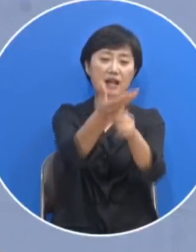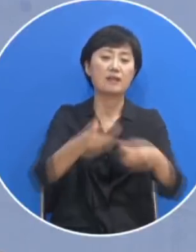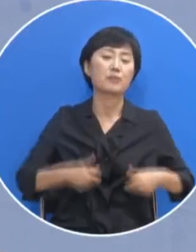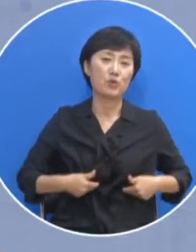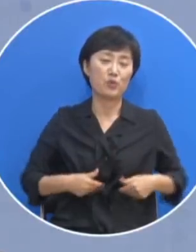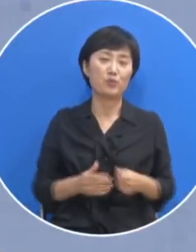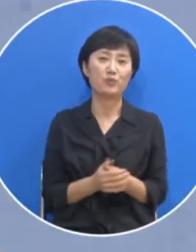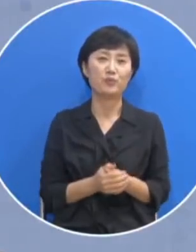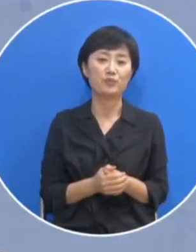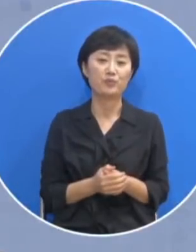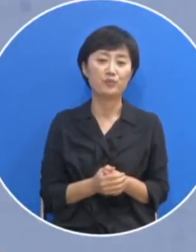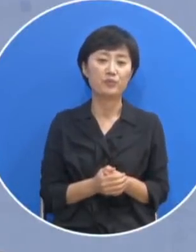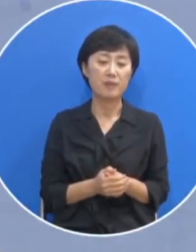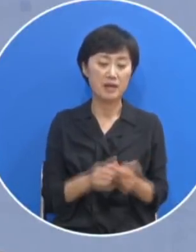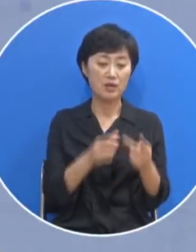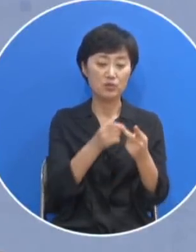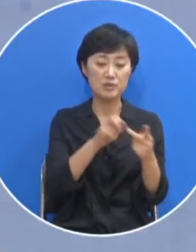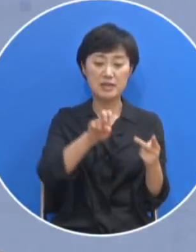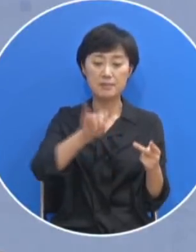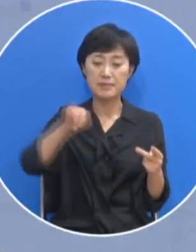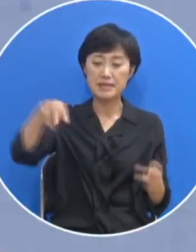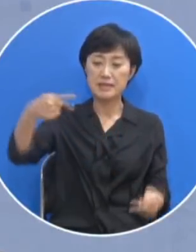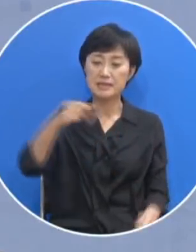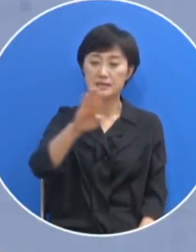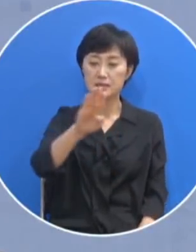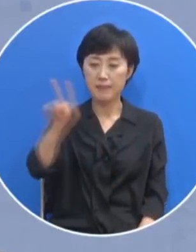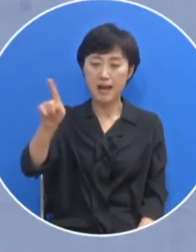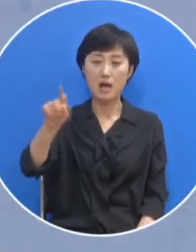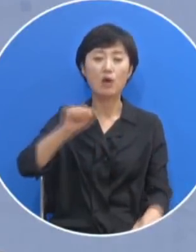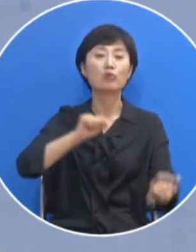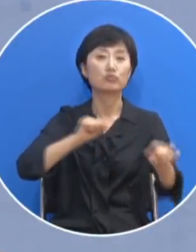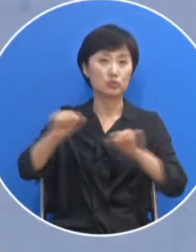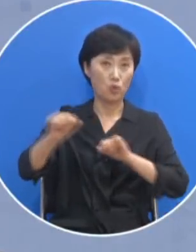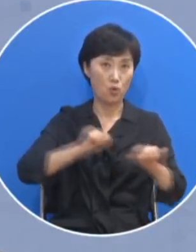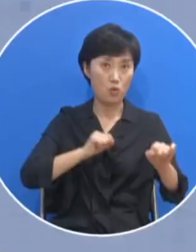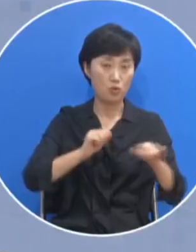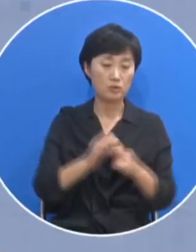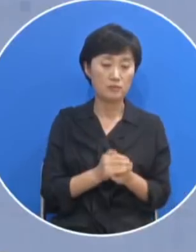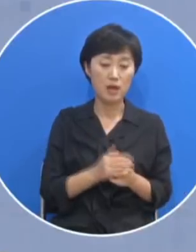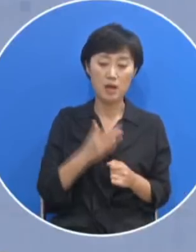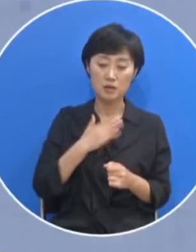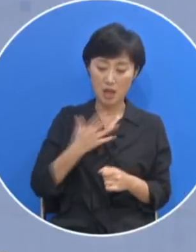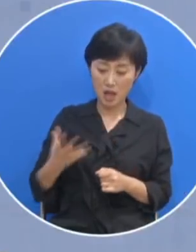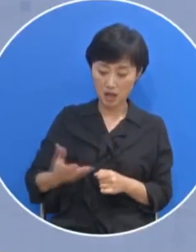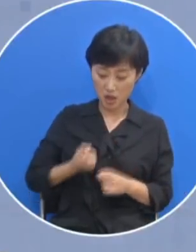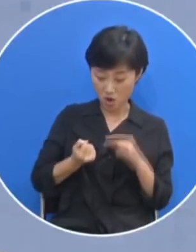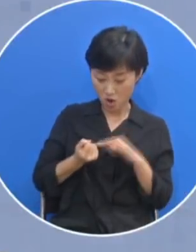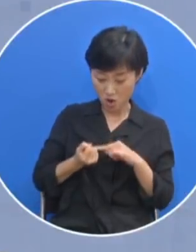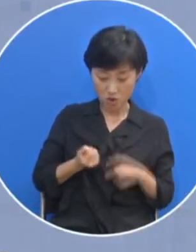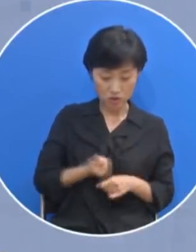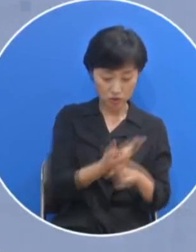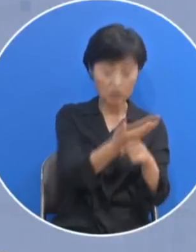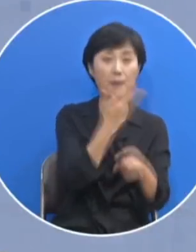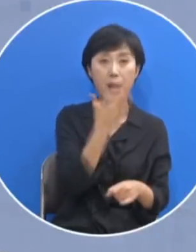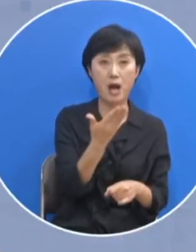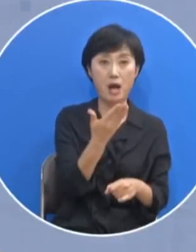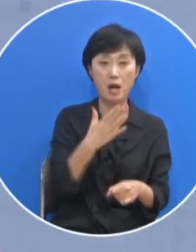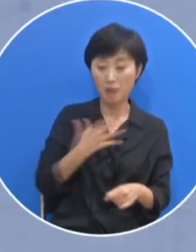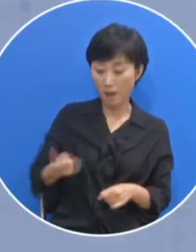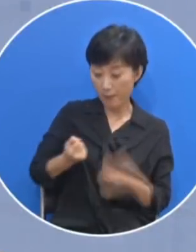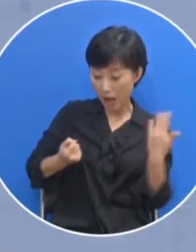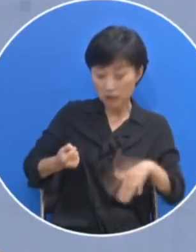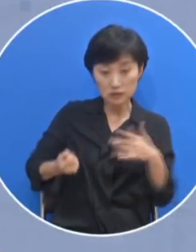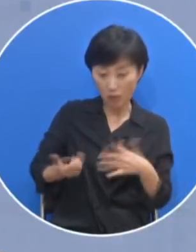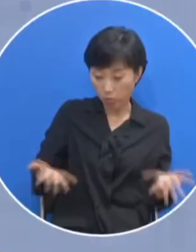멀었어요 미숙아 어 뭐야 내 몬스터 매쓰 더불어 예 미순 이거 좀 덜하구요 손으로 못해요 내세요 선배 깊어 싸진다 소개도